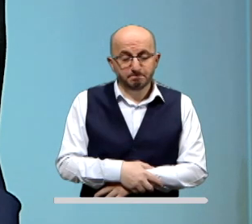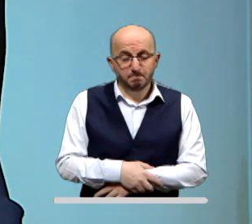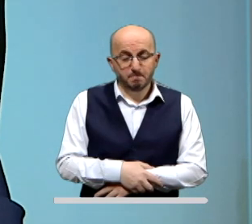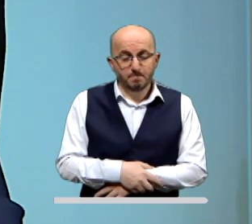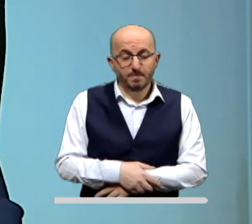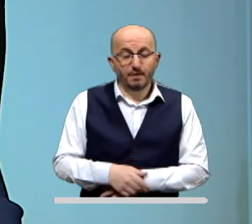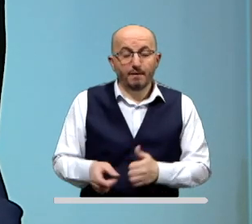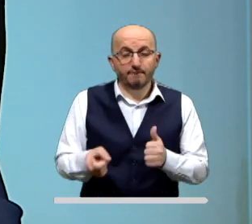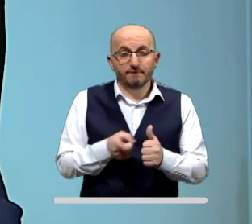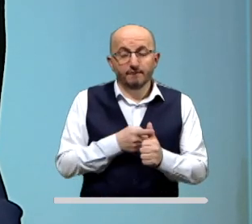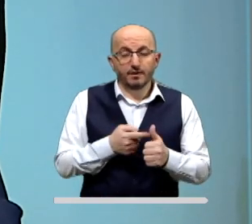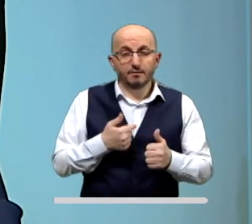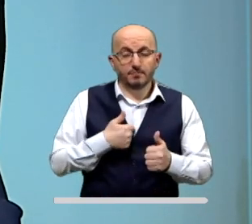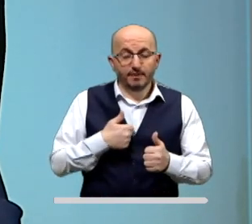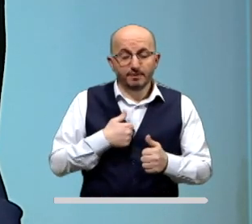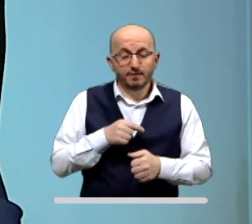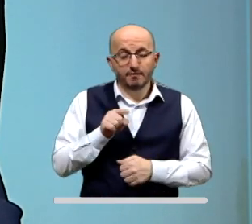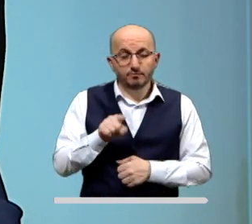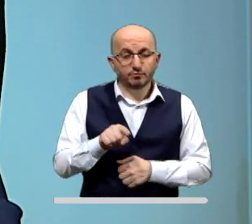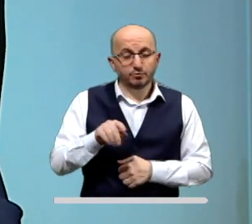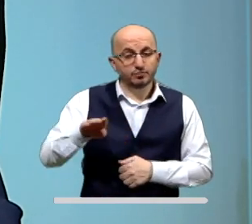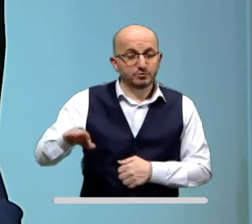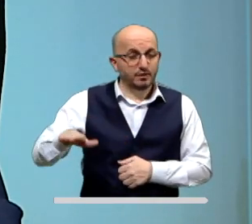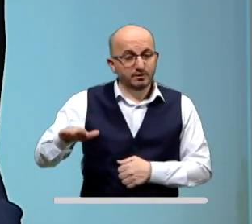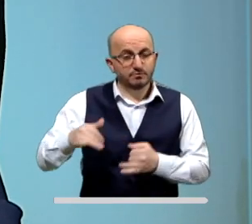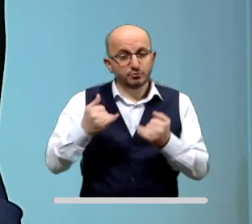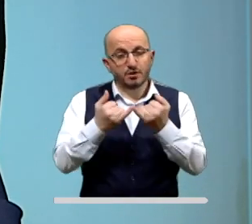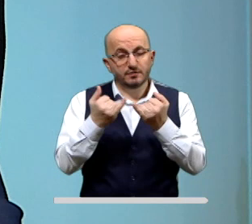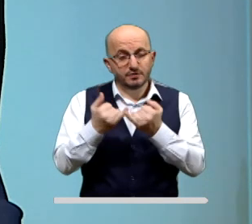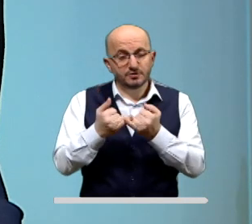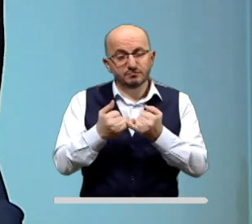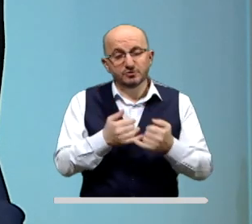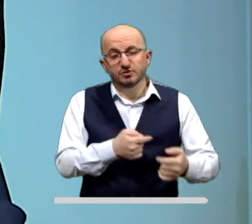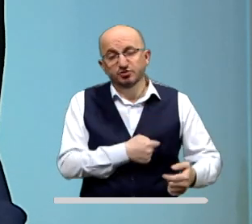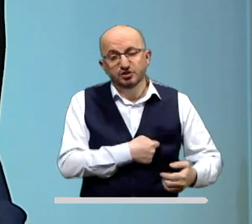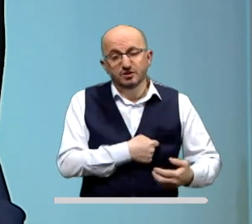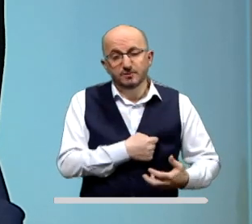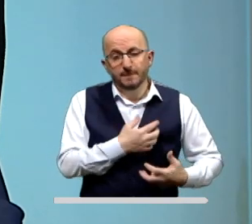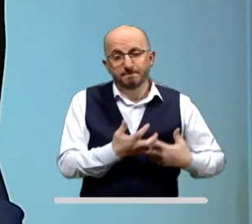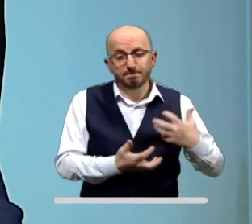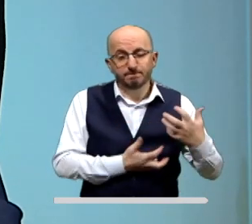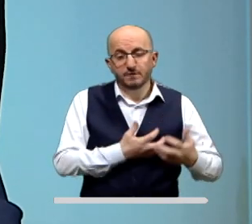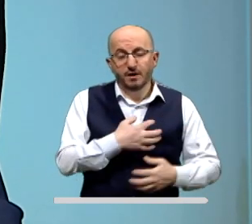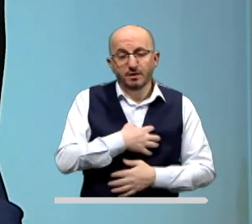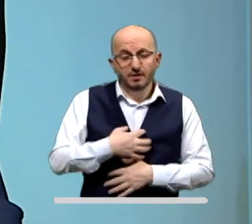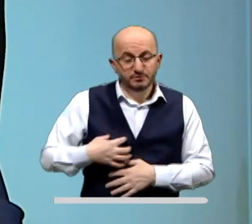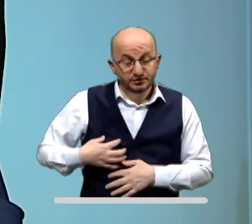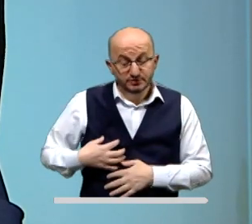şimdi evvela Ben de bu iyi yavrumuzun bu kardeşimizin bu ciğeri yanık annemizin